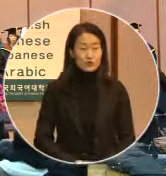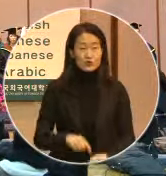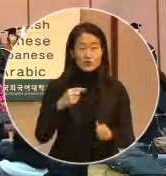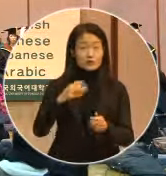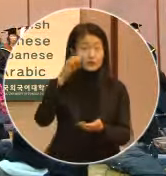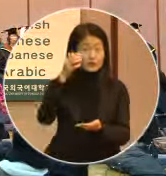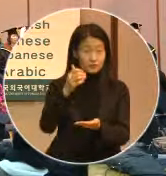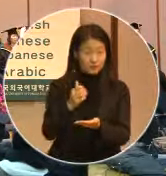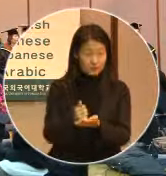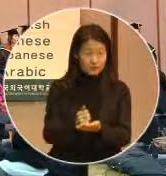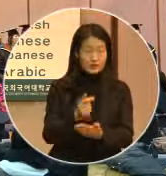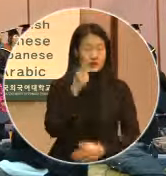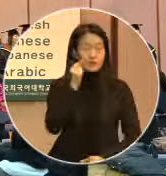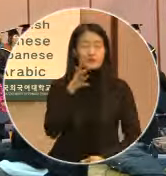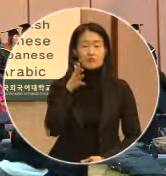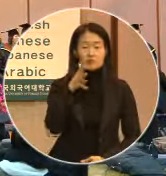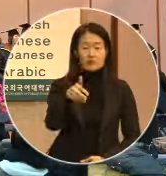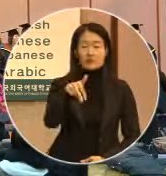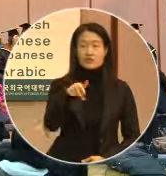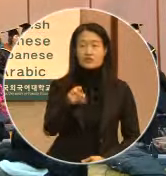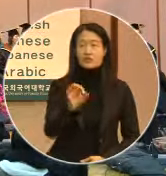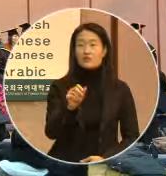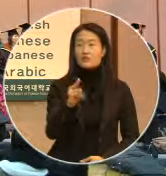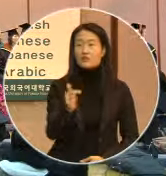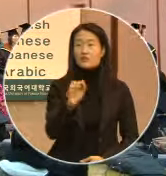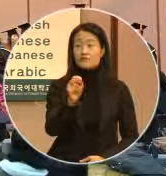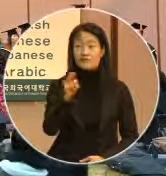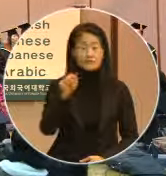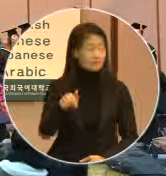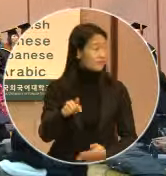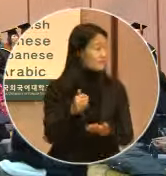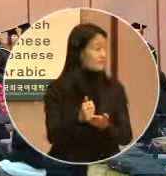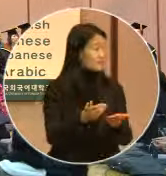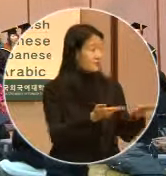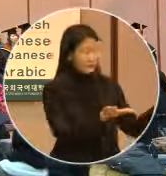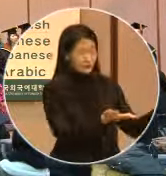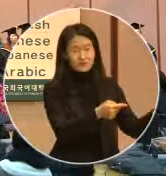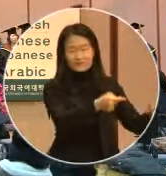교문처장 맡고 계신 일본어 학부장 정현혁 교수님.